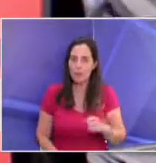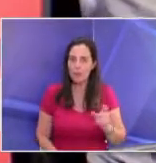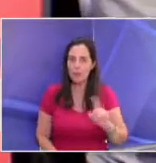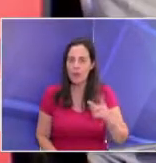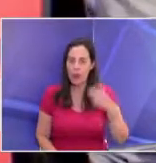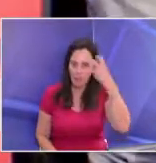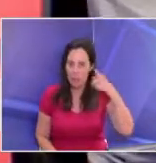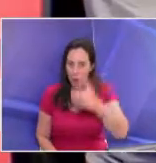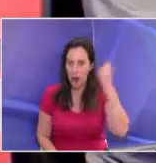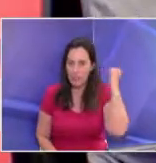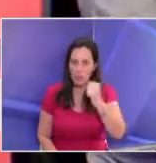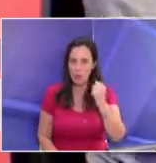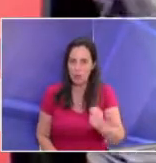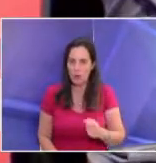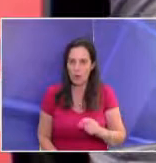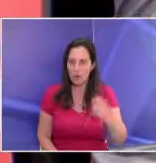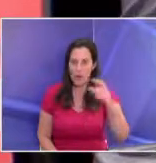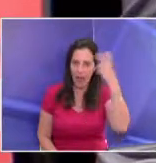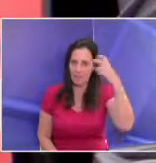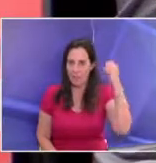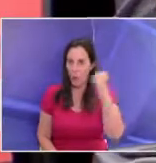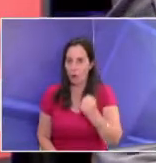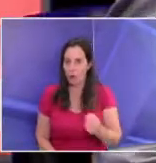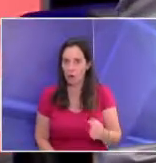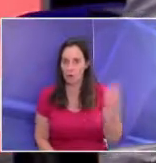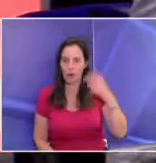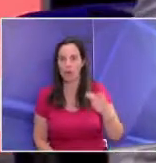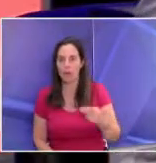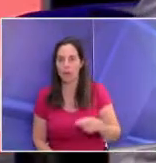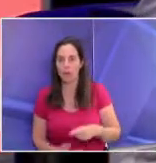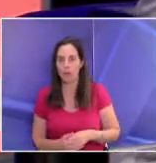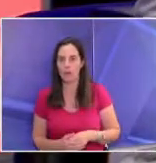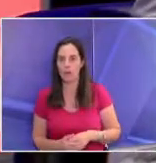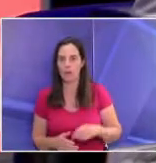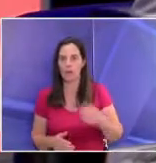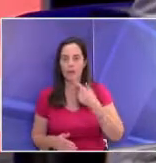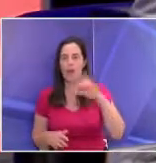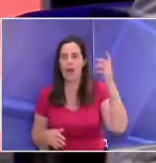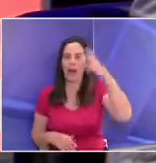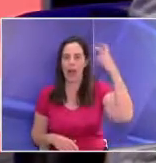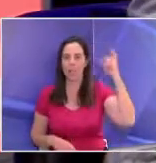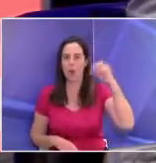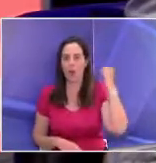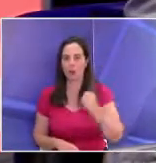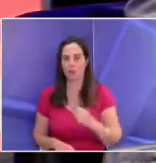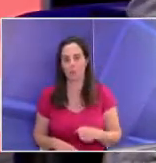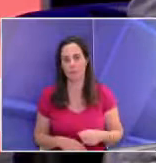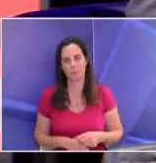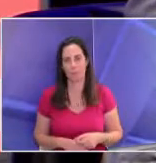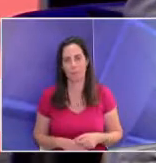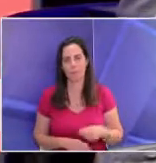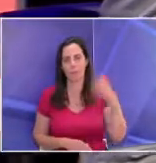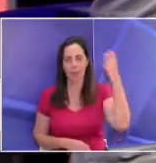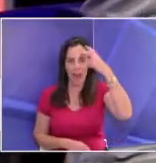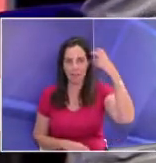לא רצחו. ערבים זה לא שמאל. לא, בוודאי שלא. ערבים שרצחו. לא, אני לא מכליל קודם כל, אבל